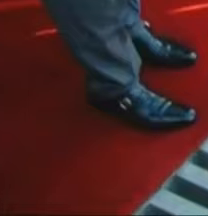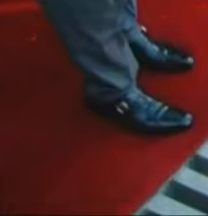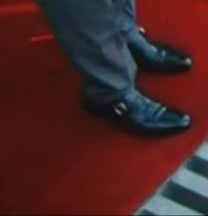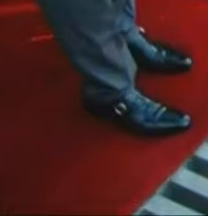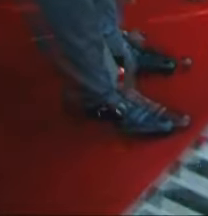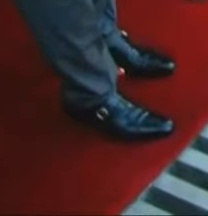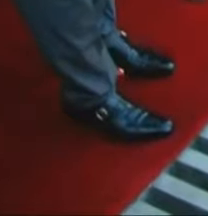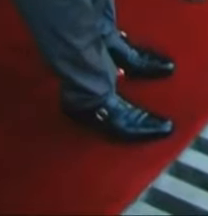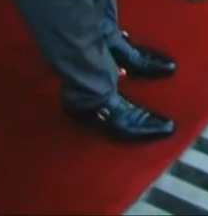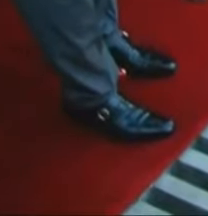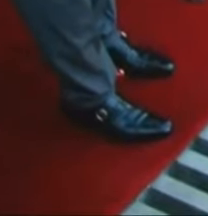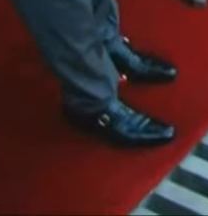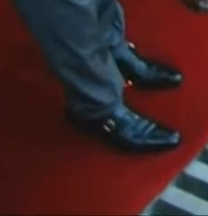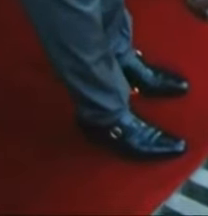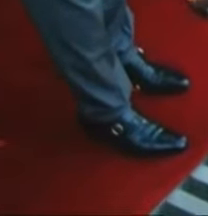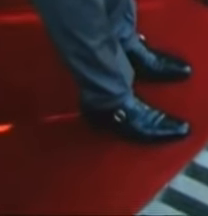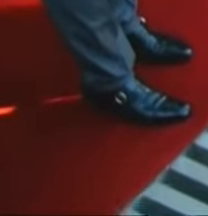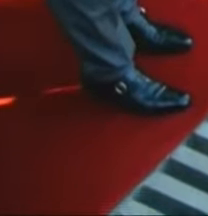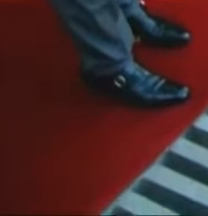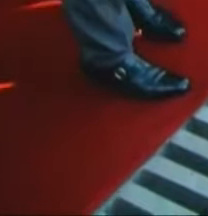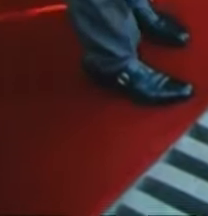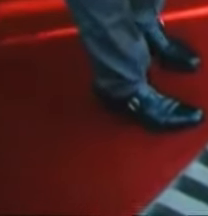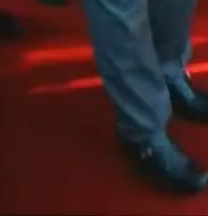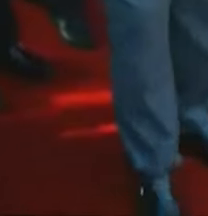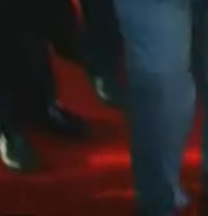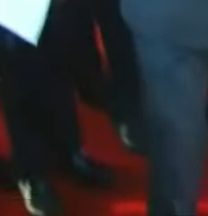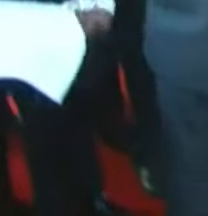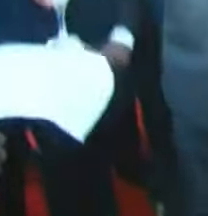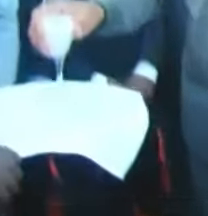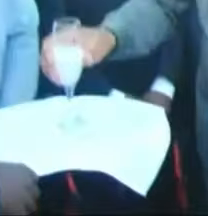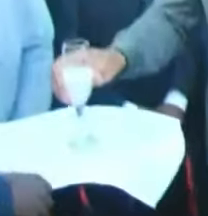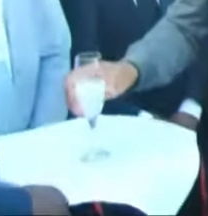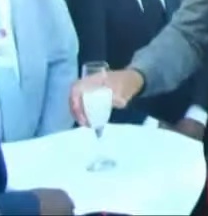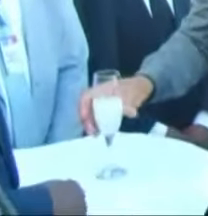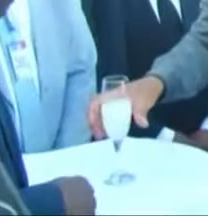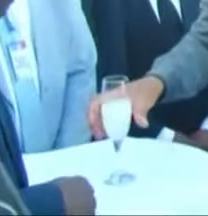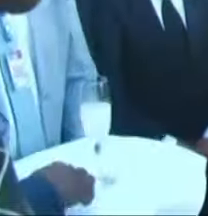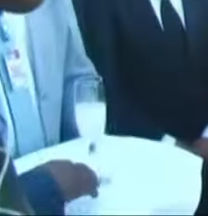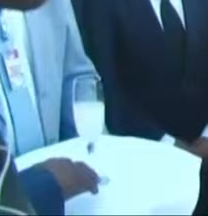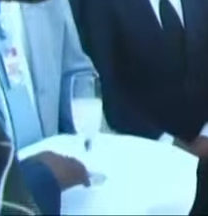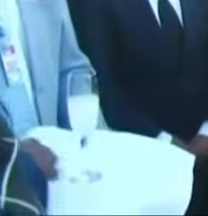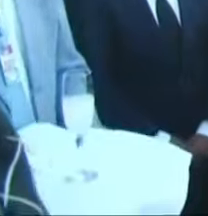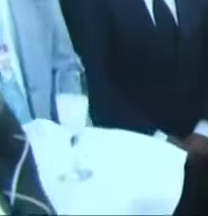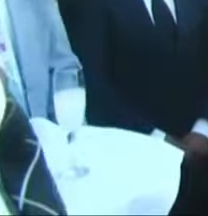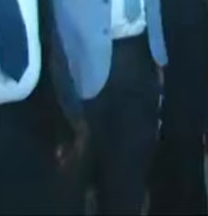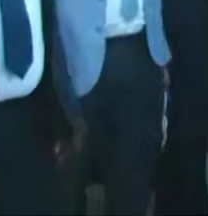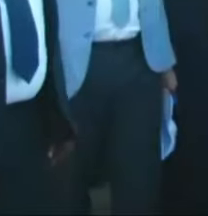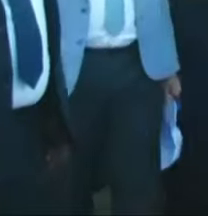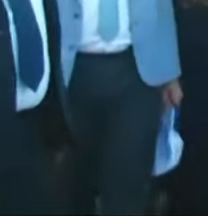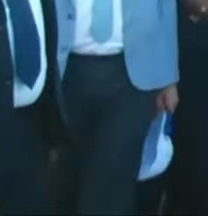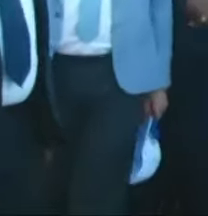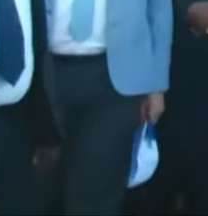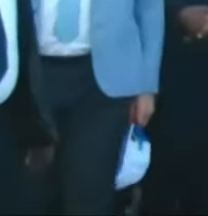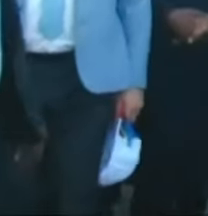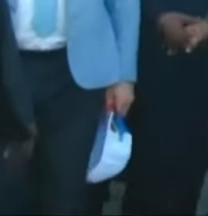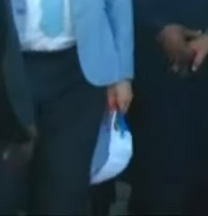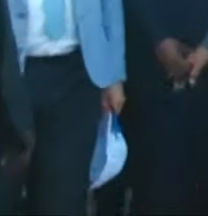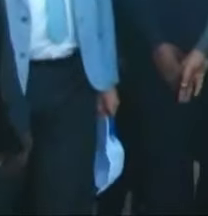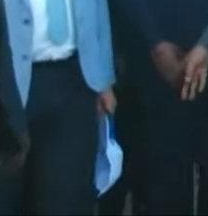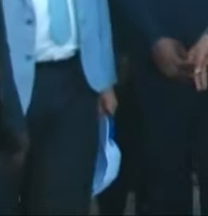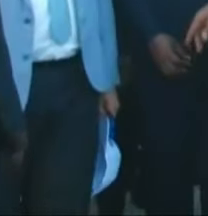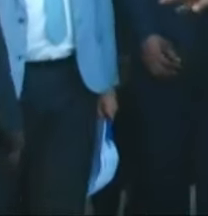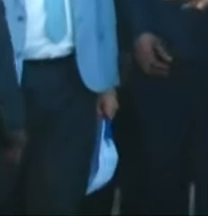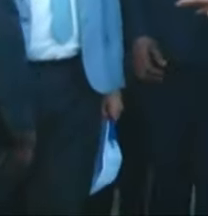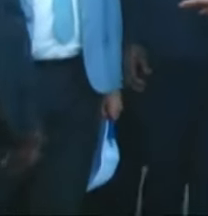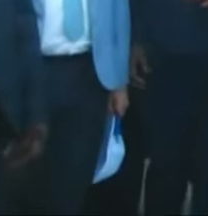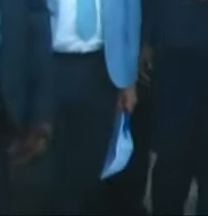du directeur général de la Société nationale d'électricité. Guidé par le responsable de la SNEL, le président de la République a eu